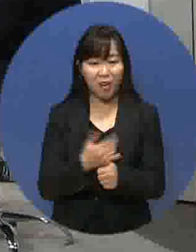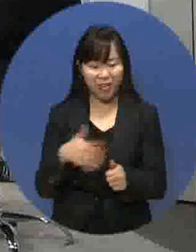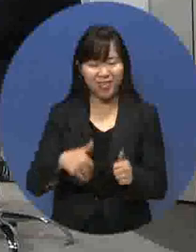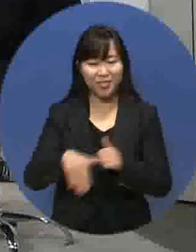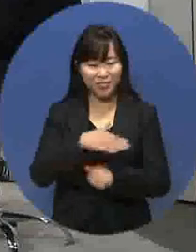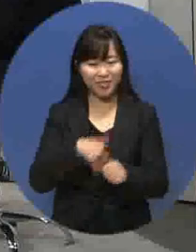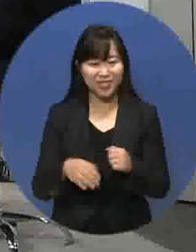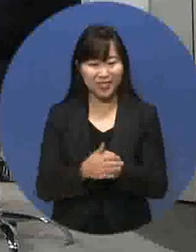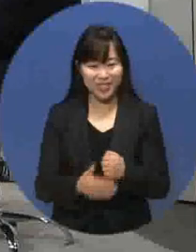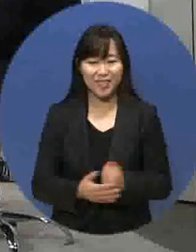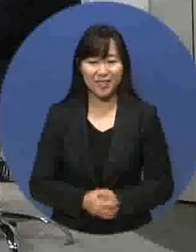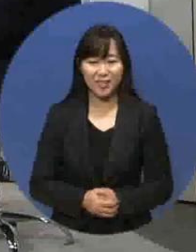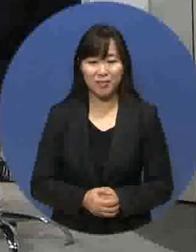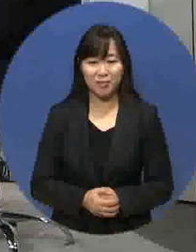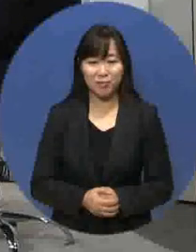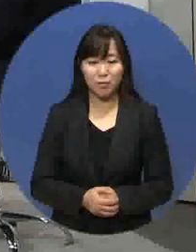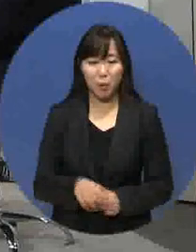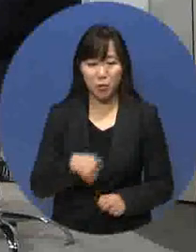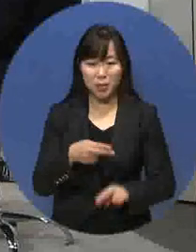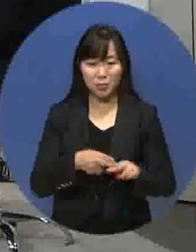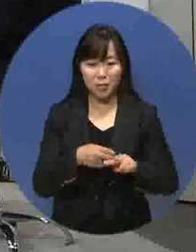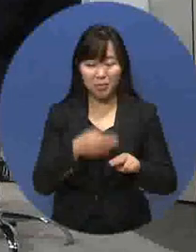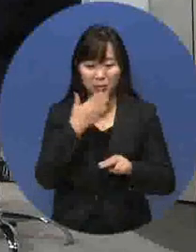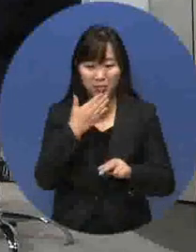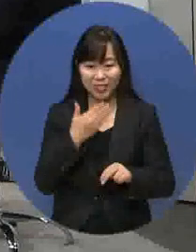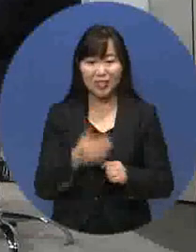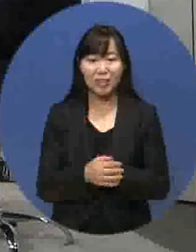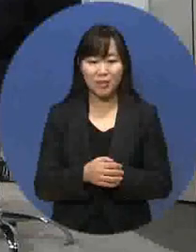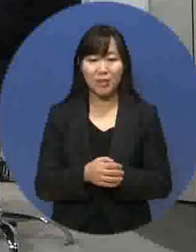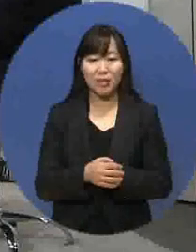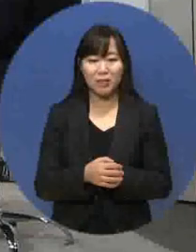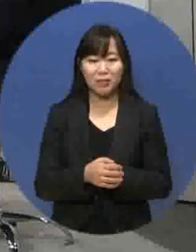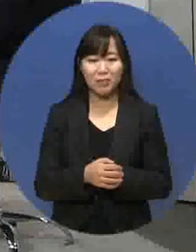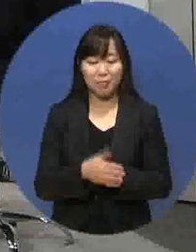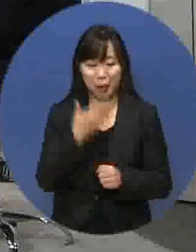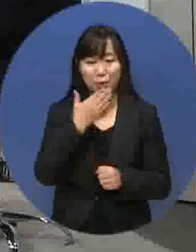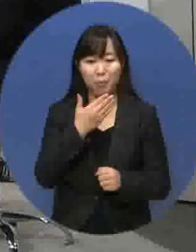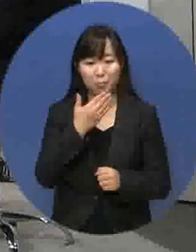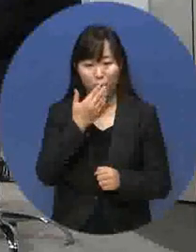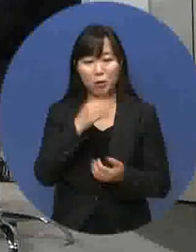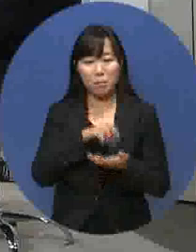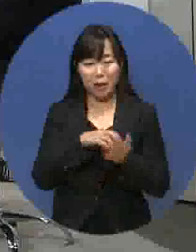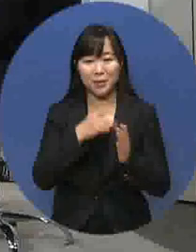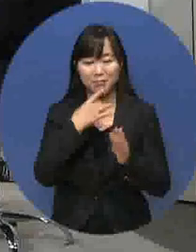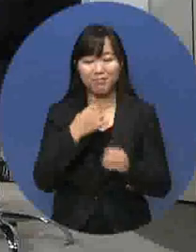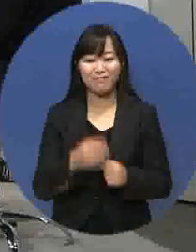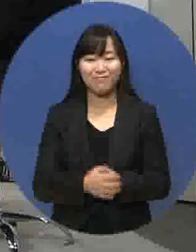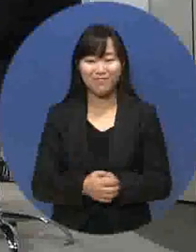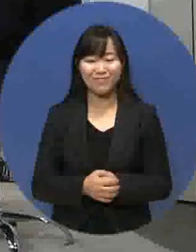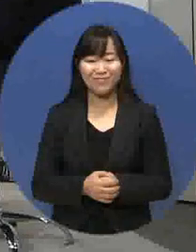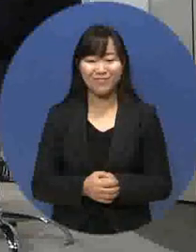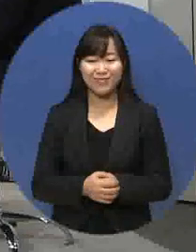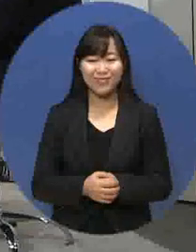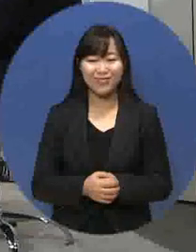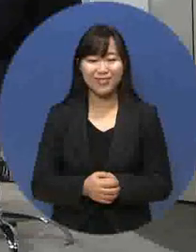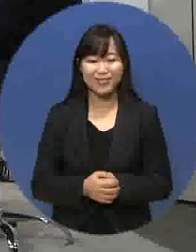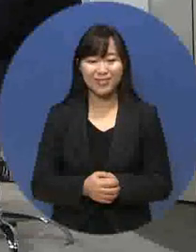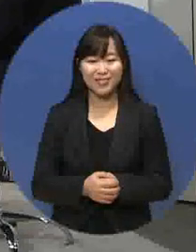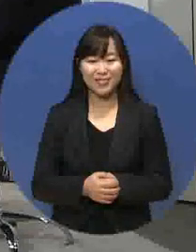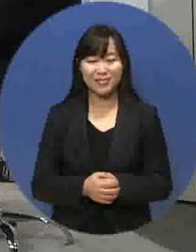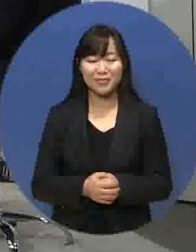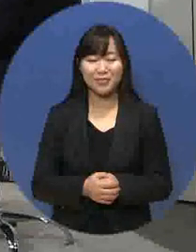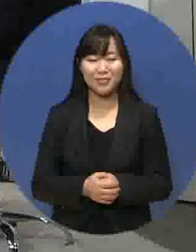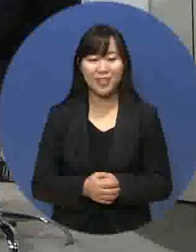네. 혼자 밥에 먹고. 네, 네. 밥을 좀 또 그래서 먹을 만큼 합니다. 대접할 만큼. 아,